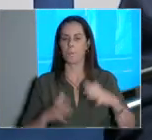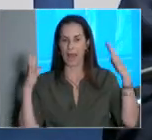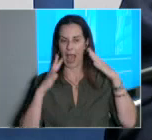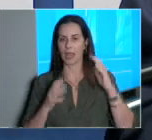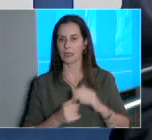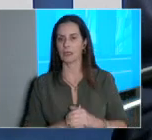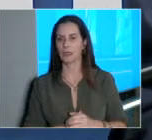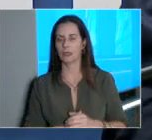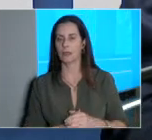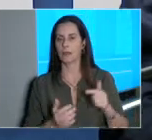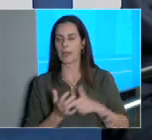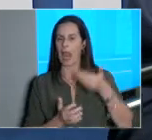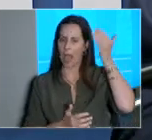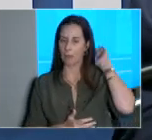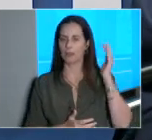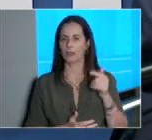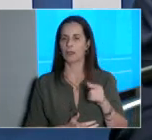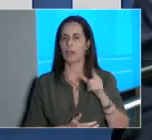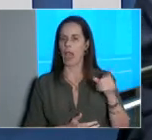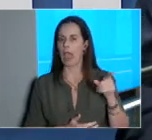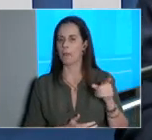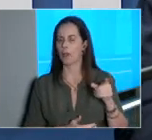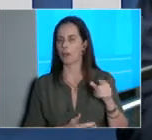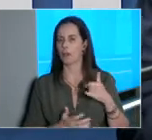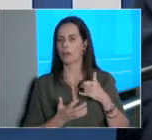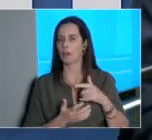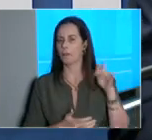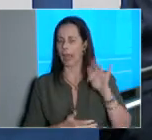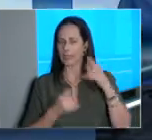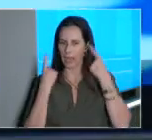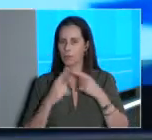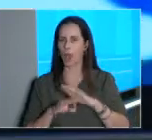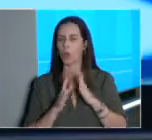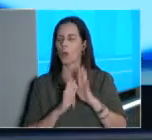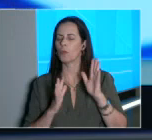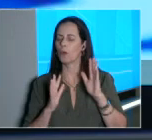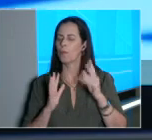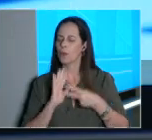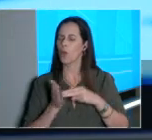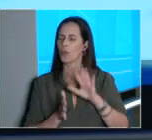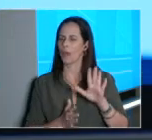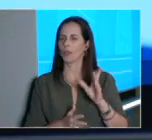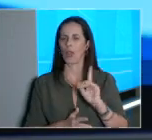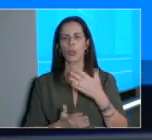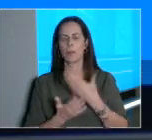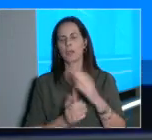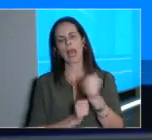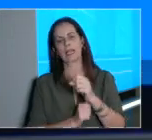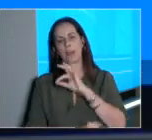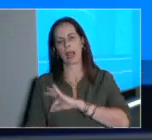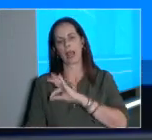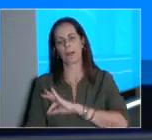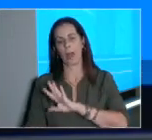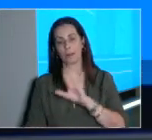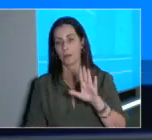בפאניקה, בהיסטריה, בגלל יאיר לפיד, כי כאילו הם אלה שמייצגים את האנטי חרדים. הכל פה מאוד מחושב ומאוד מודק, לכן לא הייתי ממליצה לזלזל